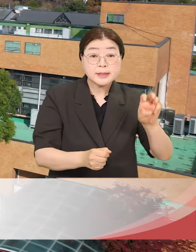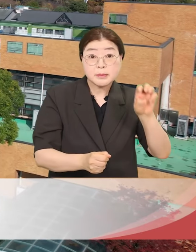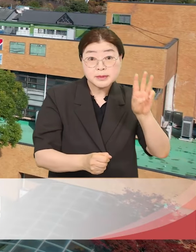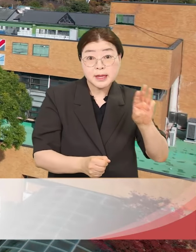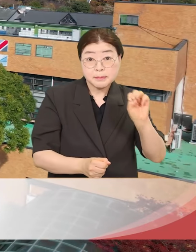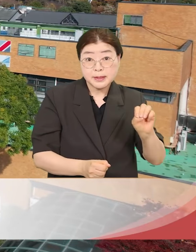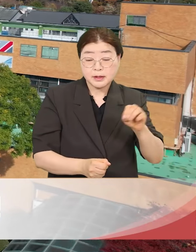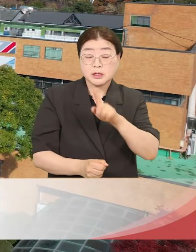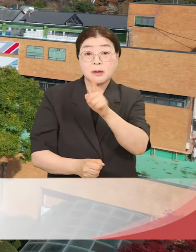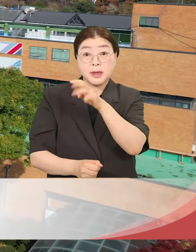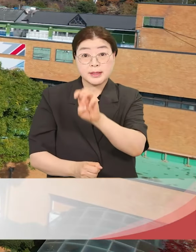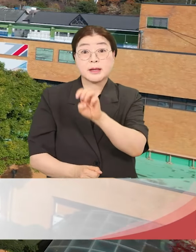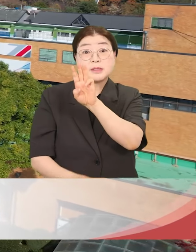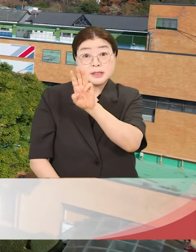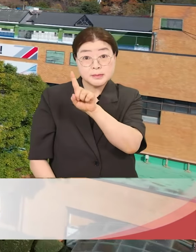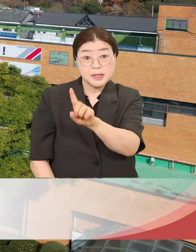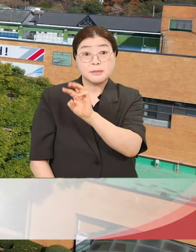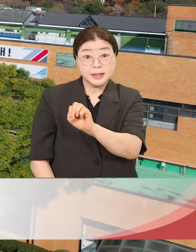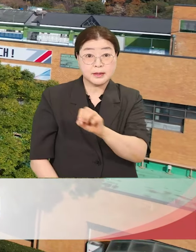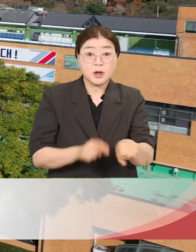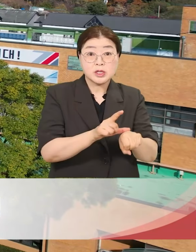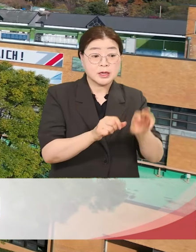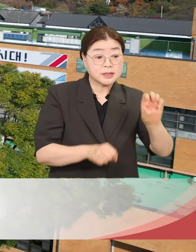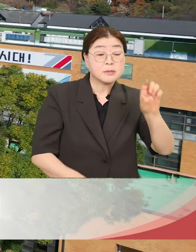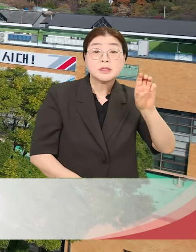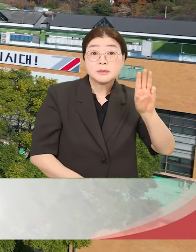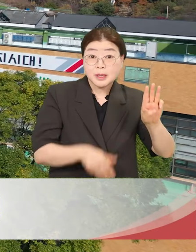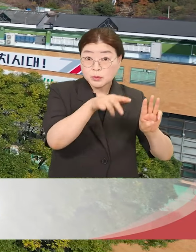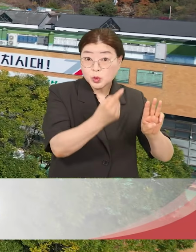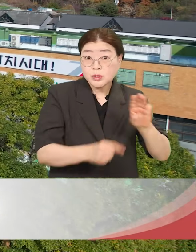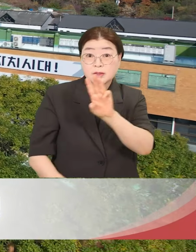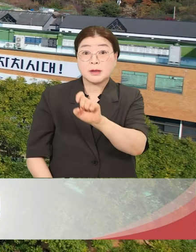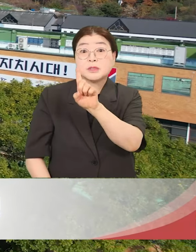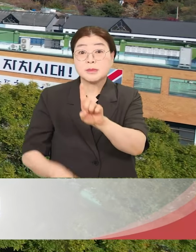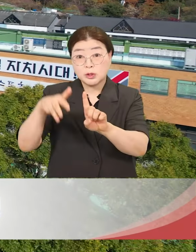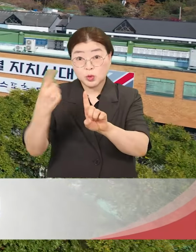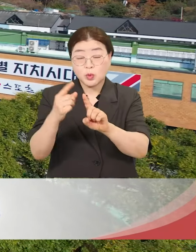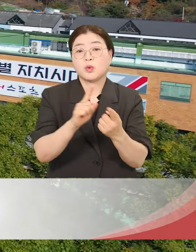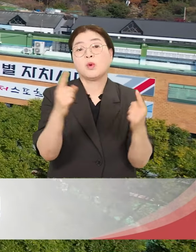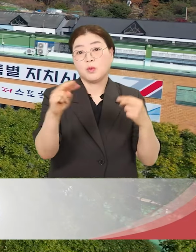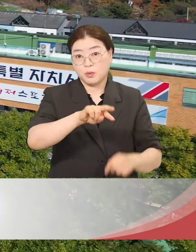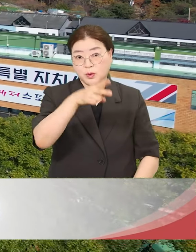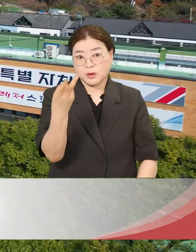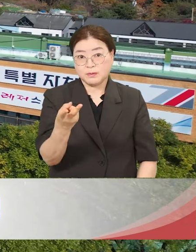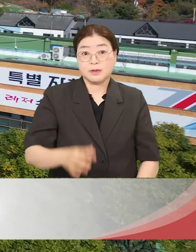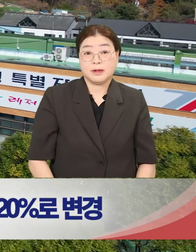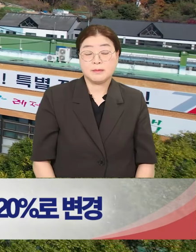운임은 133m에서 131m로, 시간 운임은 33초에서 31초로